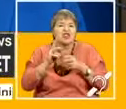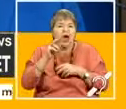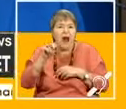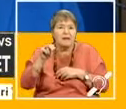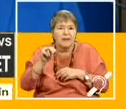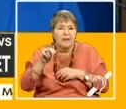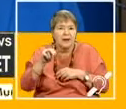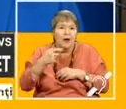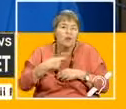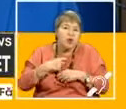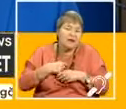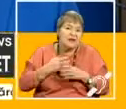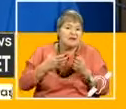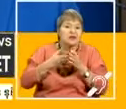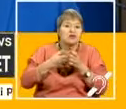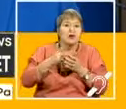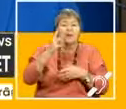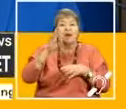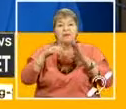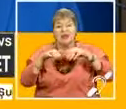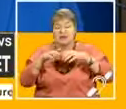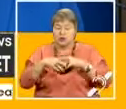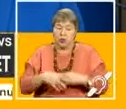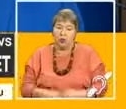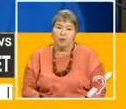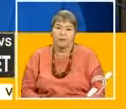candidatură. Atât de la Chișinău, la revedere!